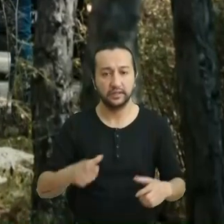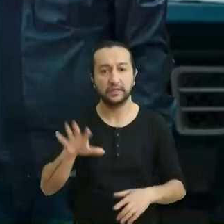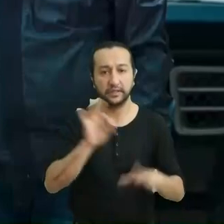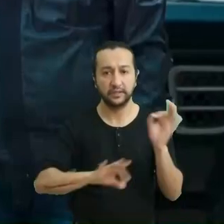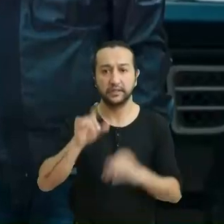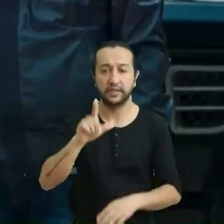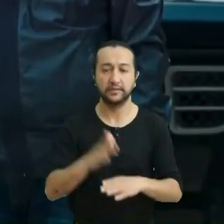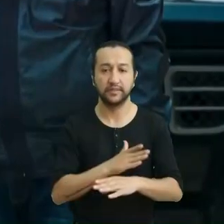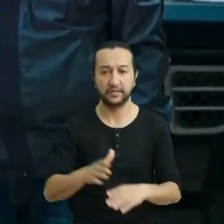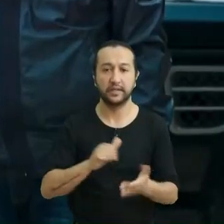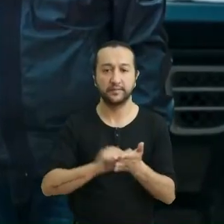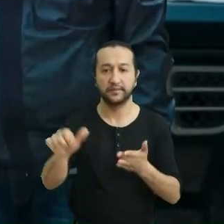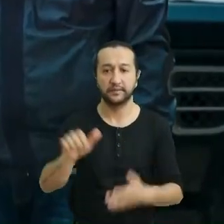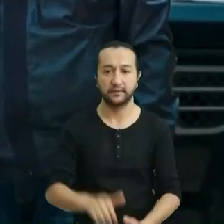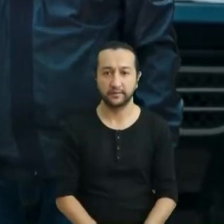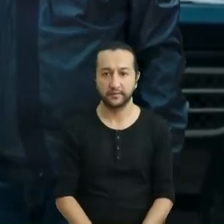alıyoruz ihtiyaçları.